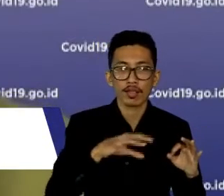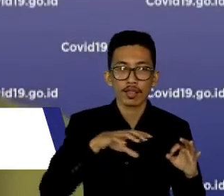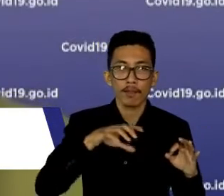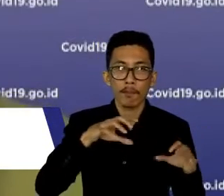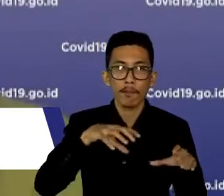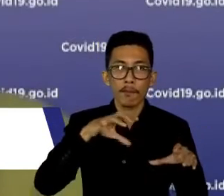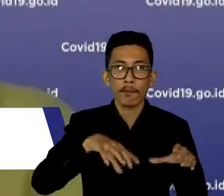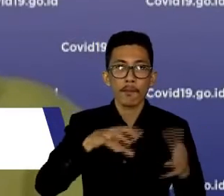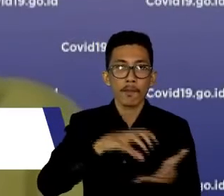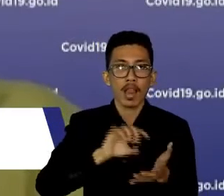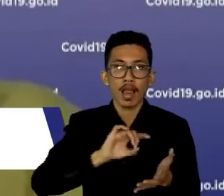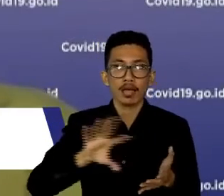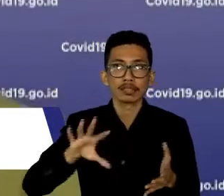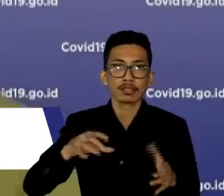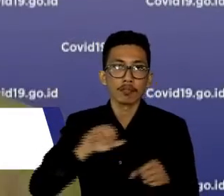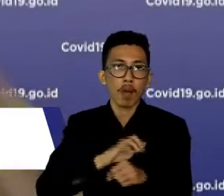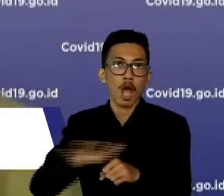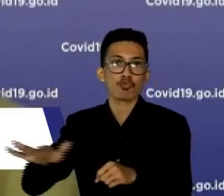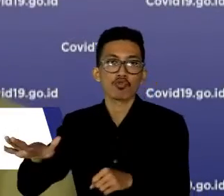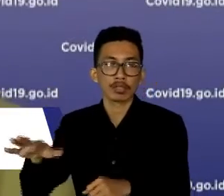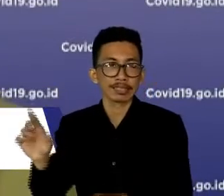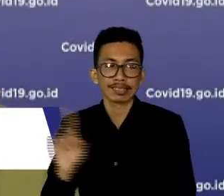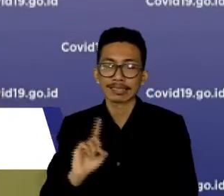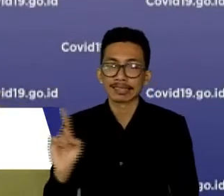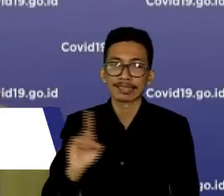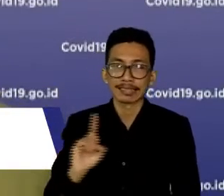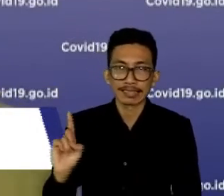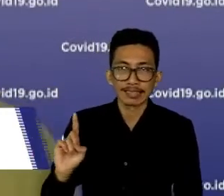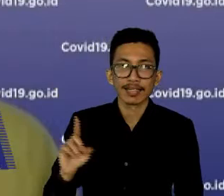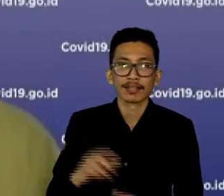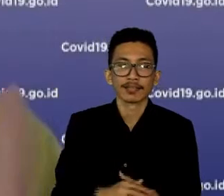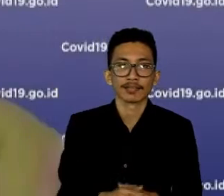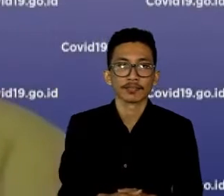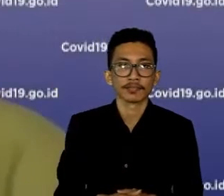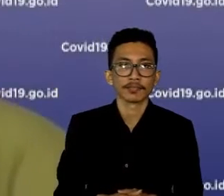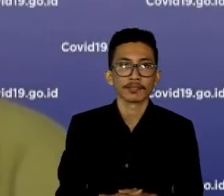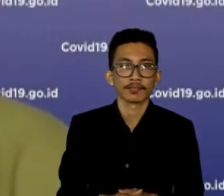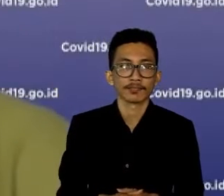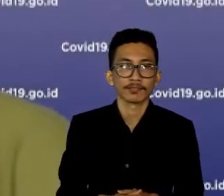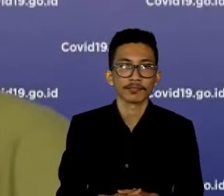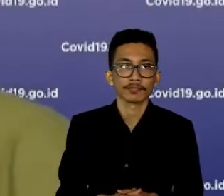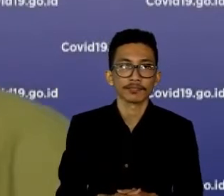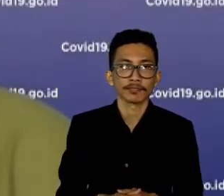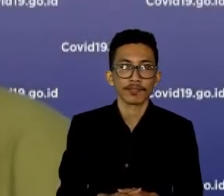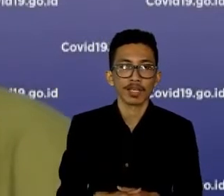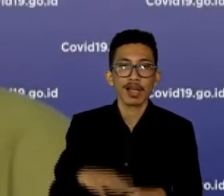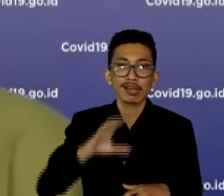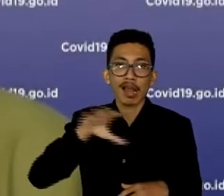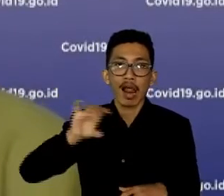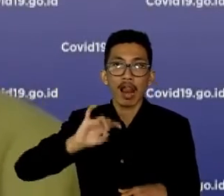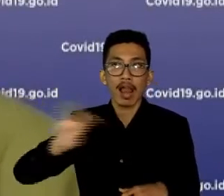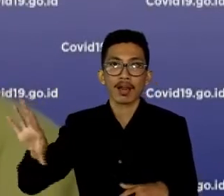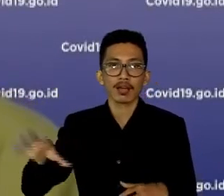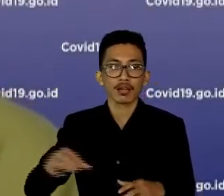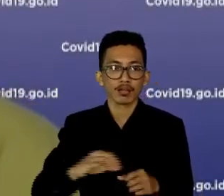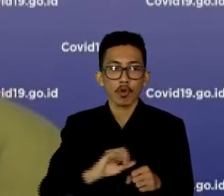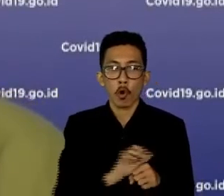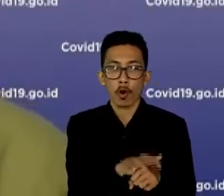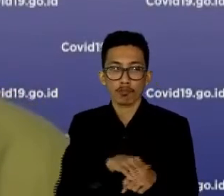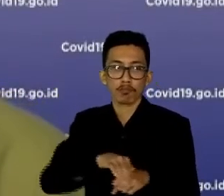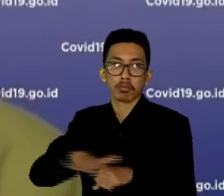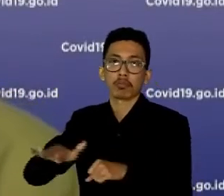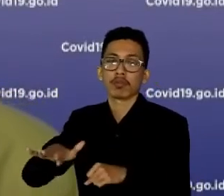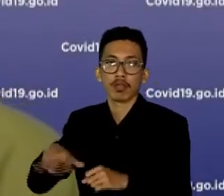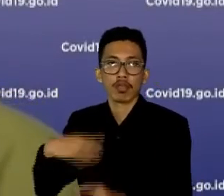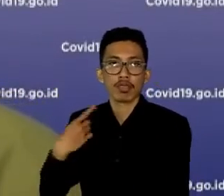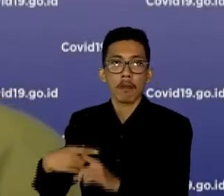tetap Indonesia, berarti kita harus belajar, kalau bisa, jangan sampai kemudian daerah-daerah yang lain mesti mengalami